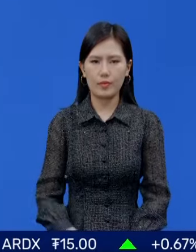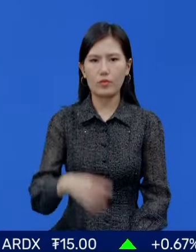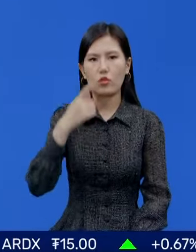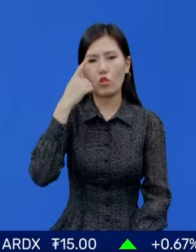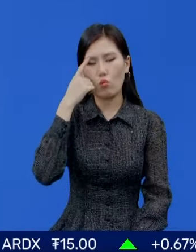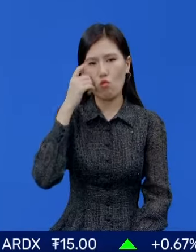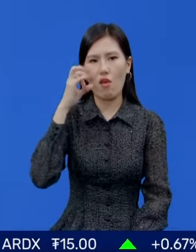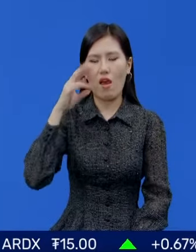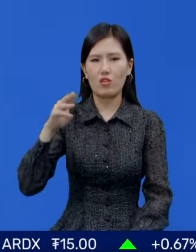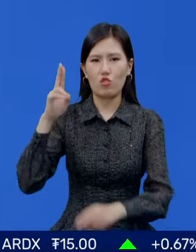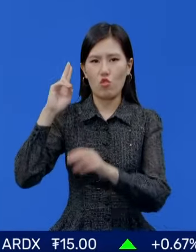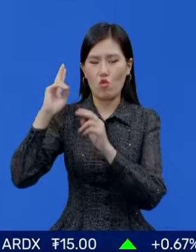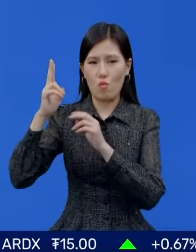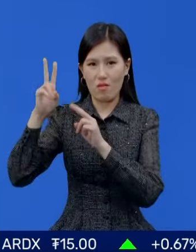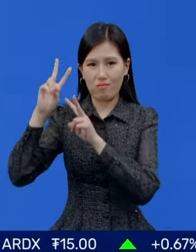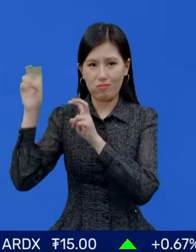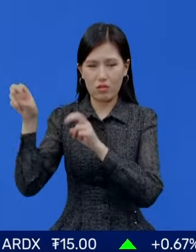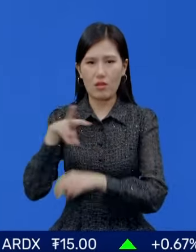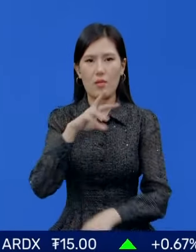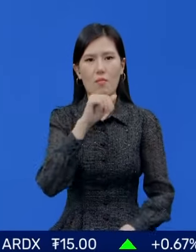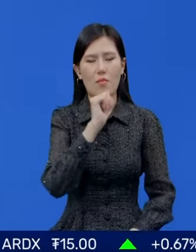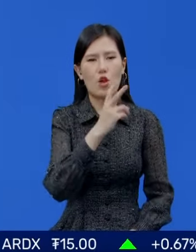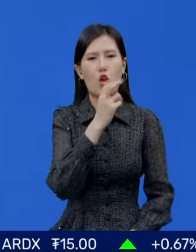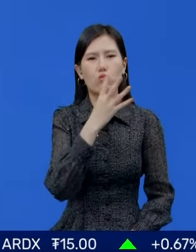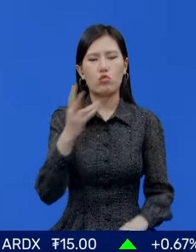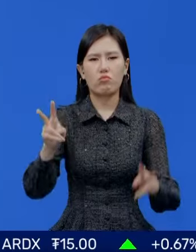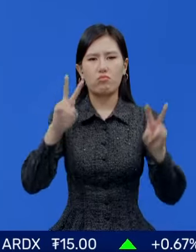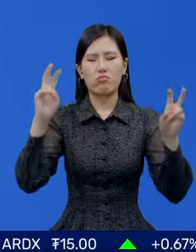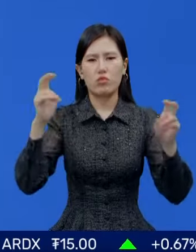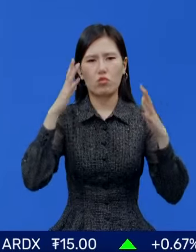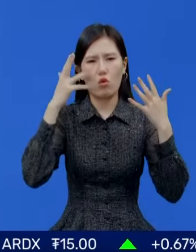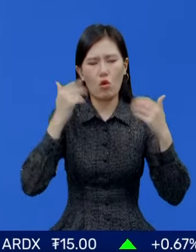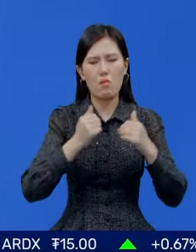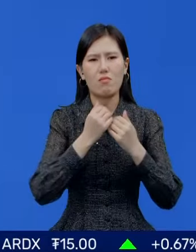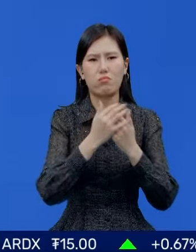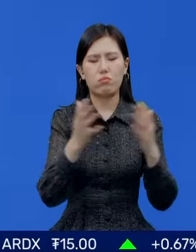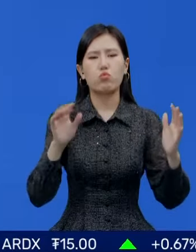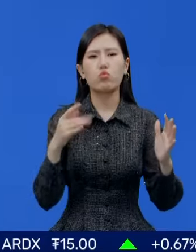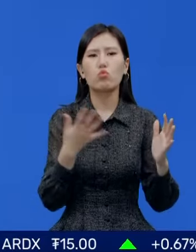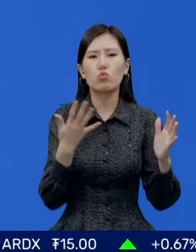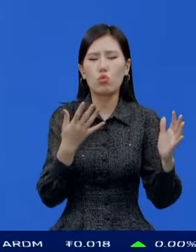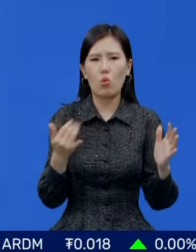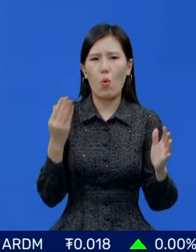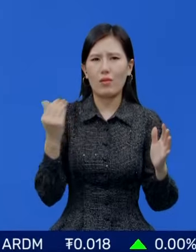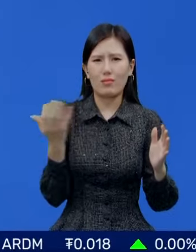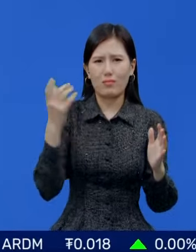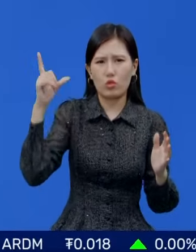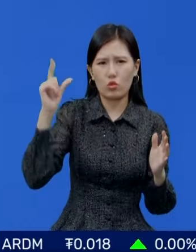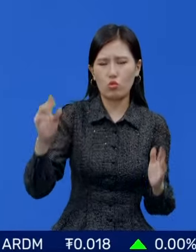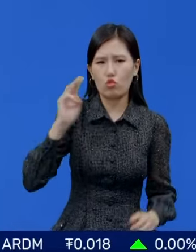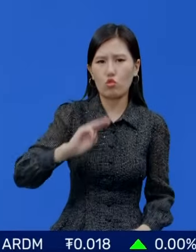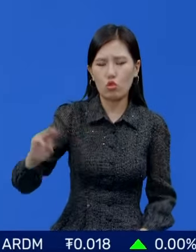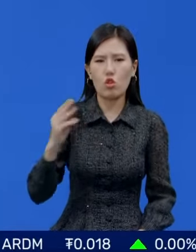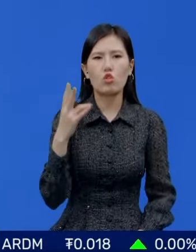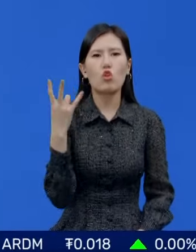Монголын алт компани Мак барилгын материал 2024 арга хэмжээг зохион байгууллаа. Тус компанийн хувьд нөөц хүчлийнхийг бууруулах шийдэл бүхий ногоон